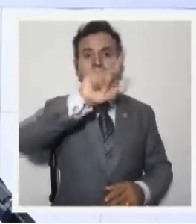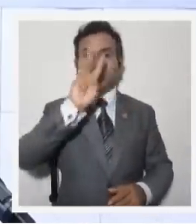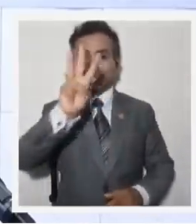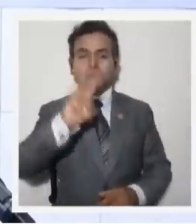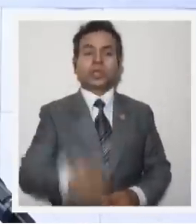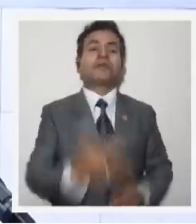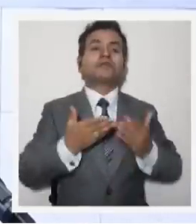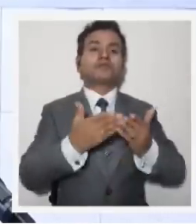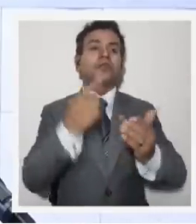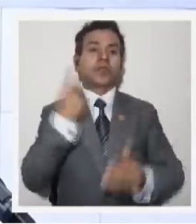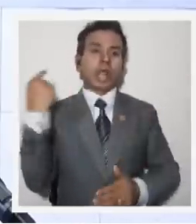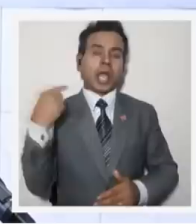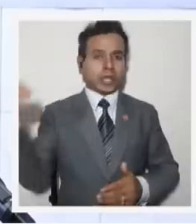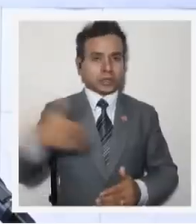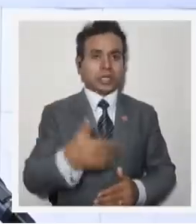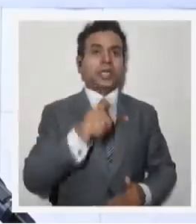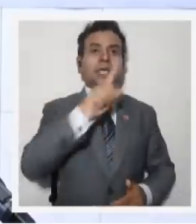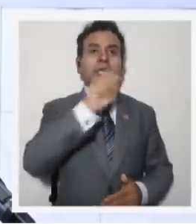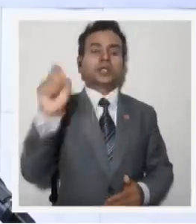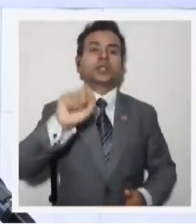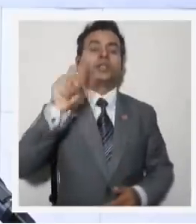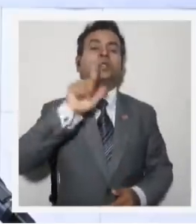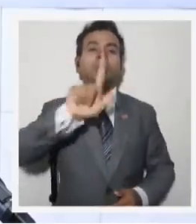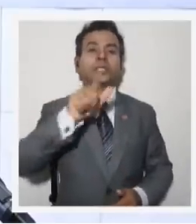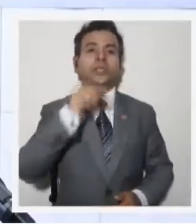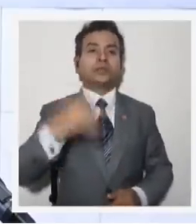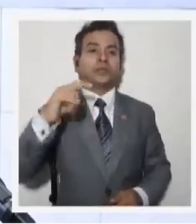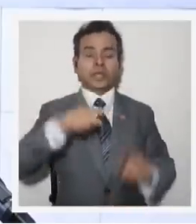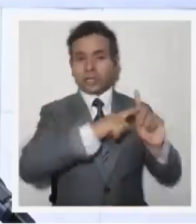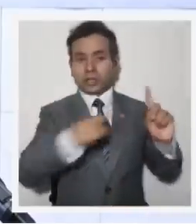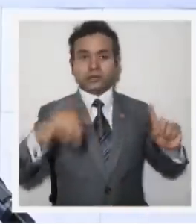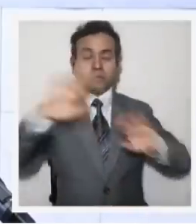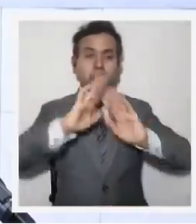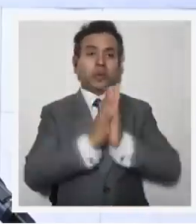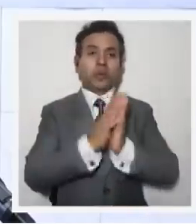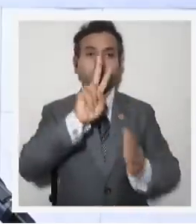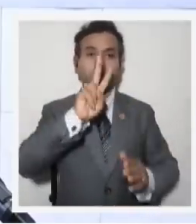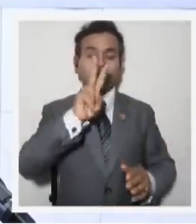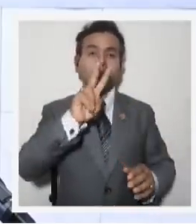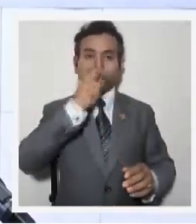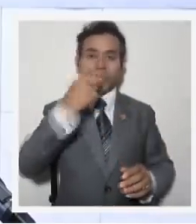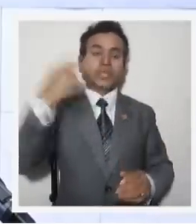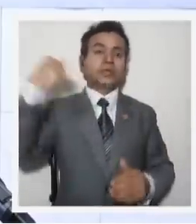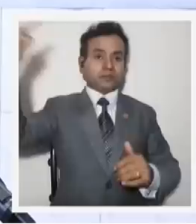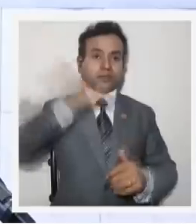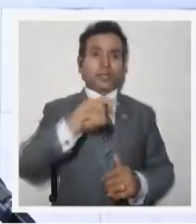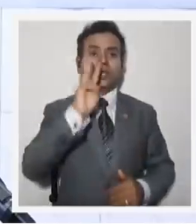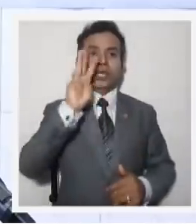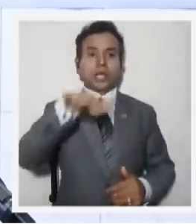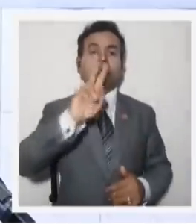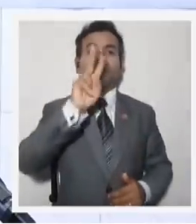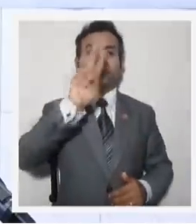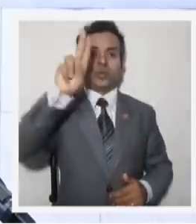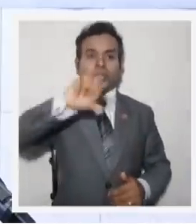বিমানবন্দরে 404 জনকে, স্থলবন্দরে 173 জনকে এবং সমুদ্রবন্দরে 127 জনকে। আমরা বিমানবন্দরে এ পর্যন্ত স্ক্রিনিং